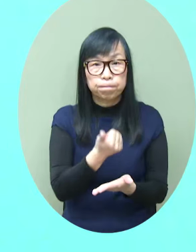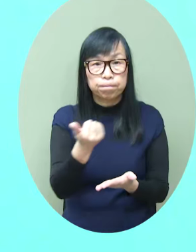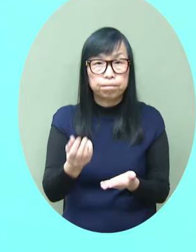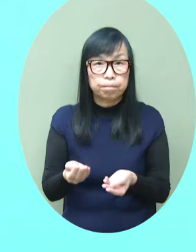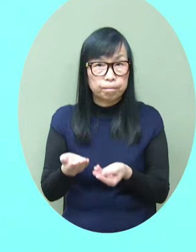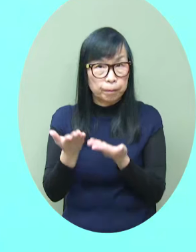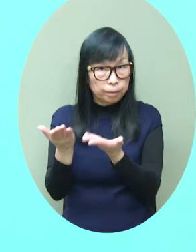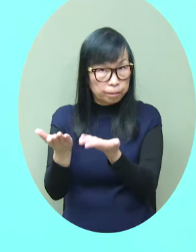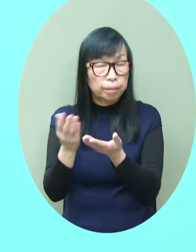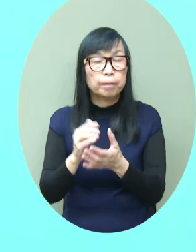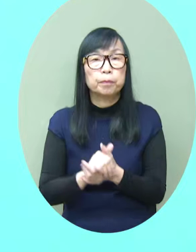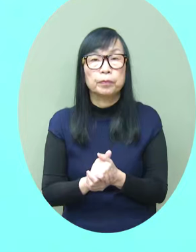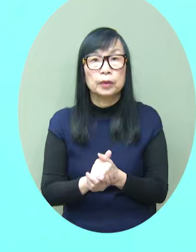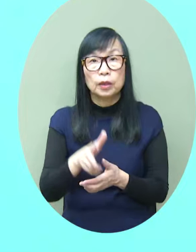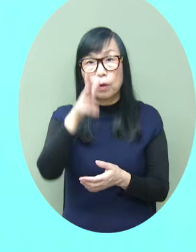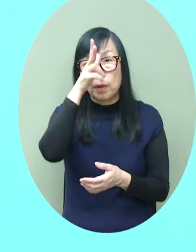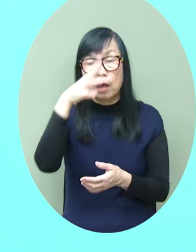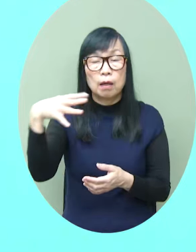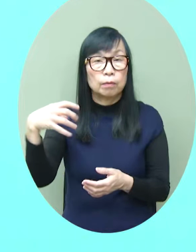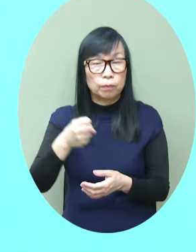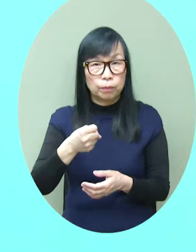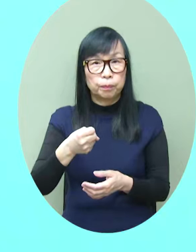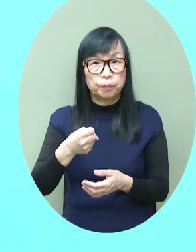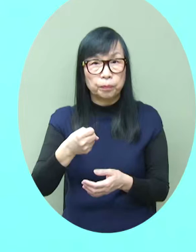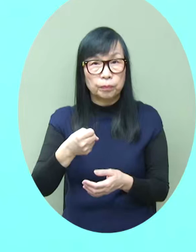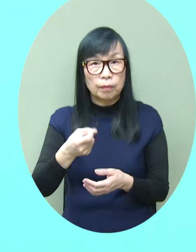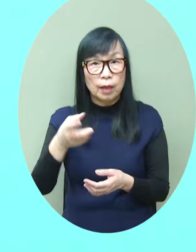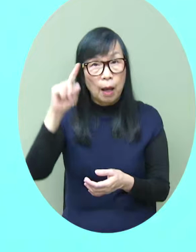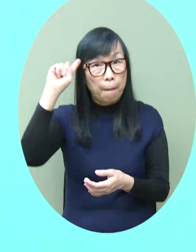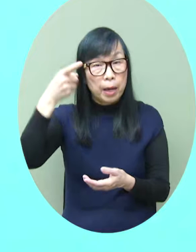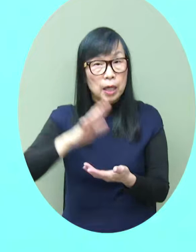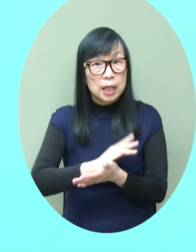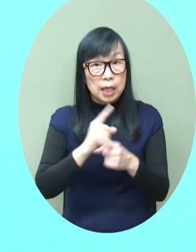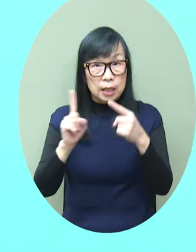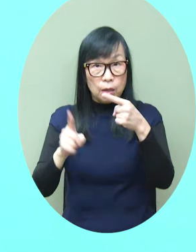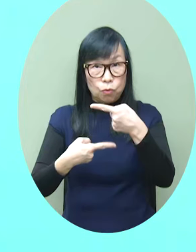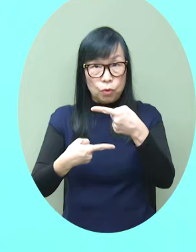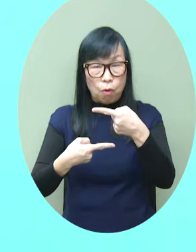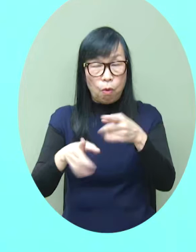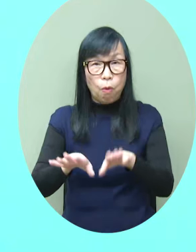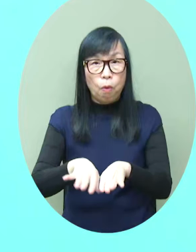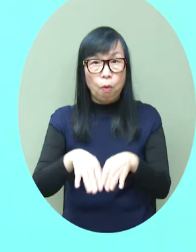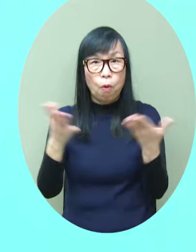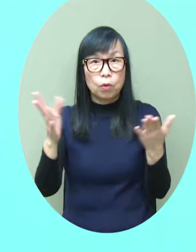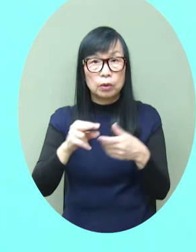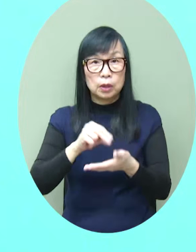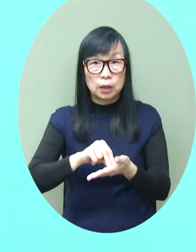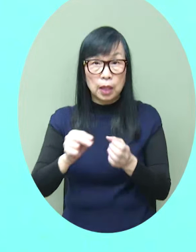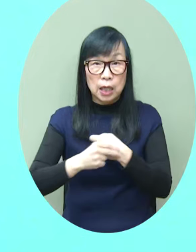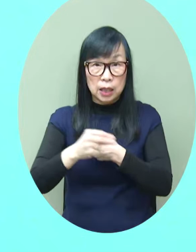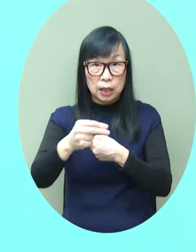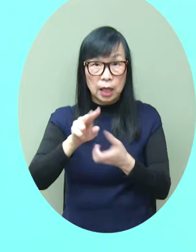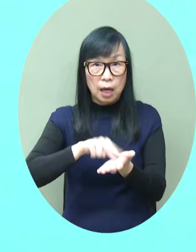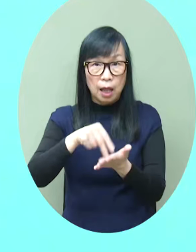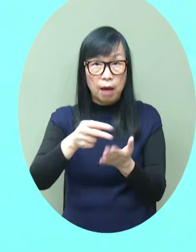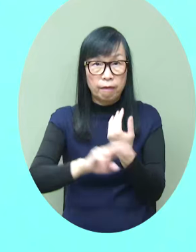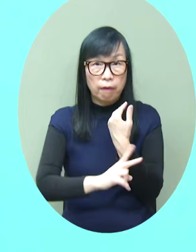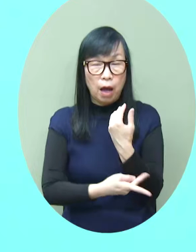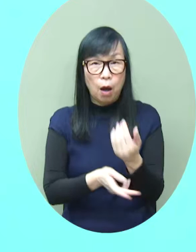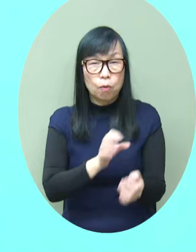以當然作為行政長官，我希望由明年1月1日開始的第七屆的立法會都繼